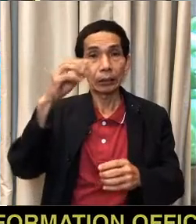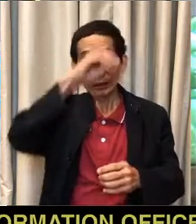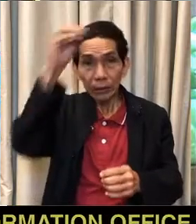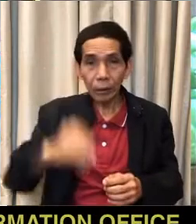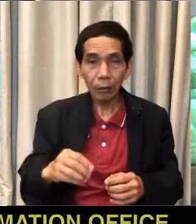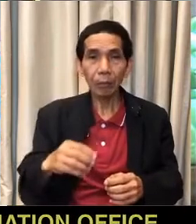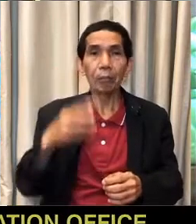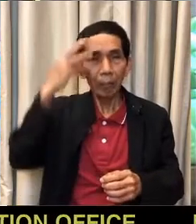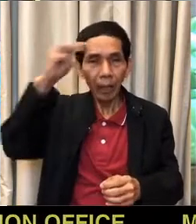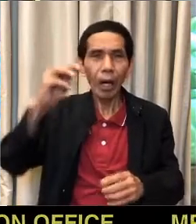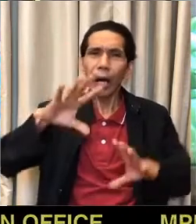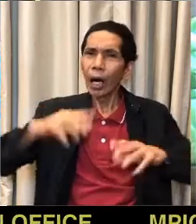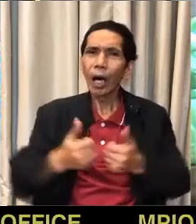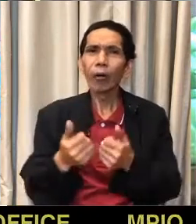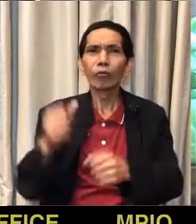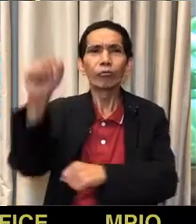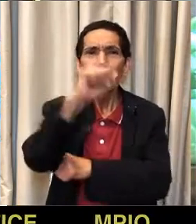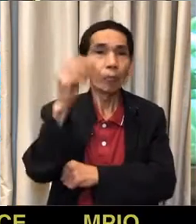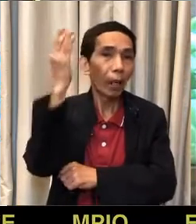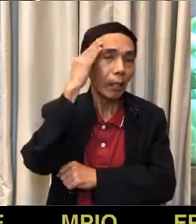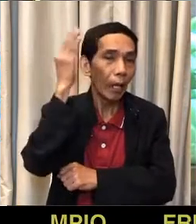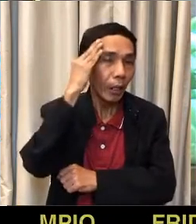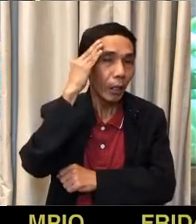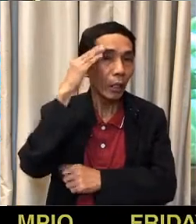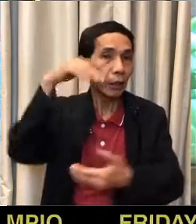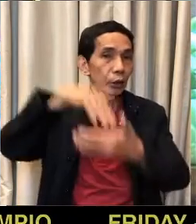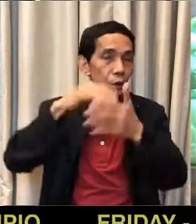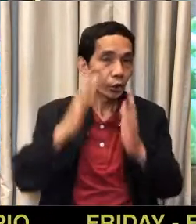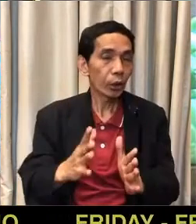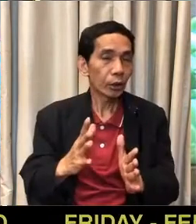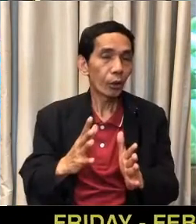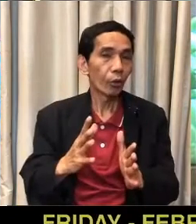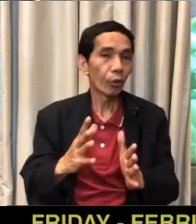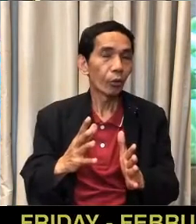Mayor, paano ko naman malalaman kung estudyante?